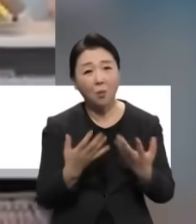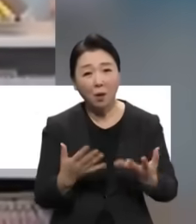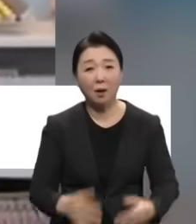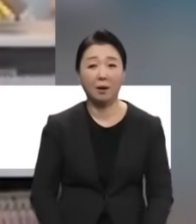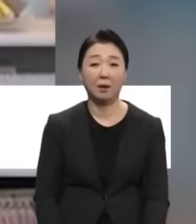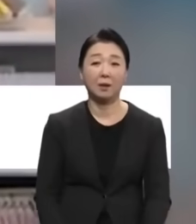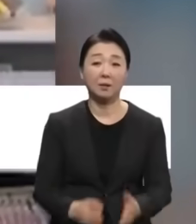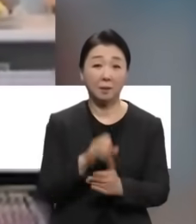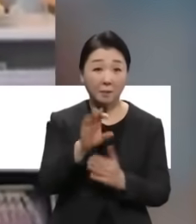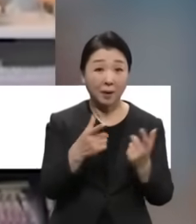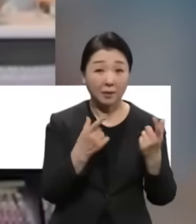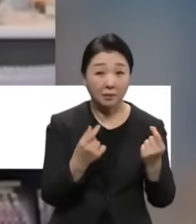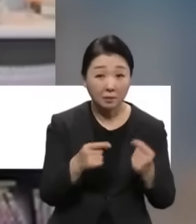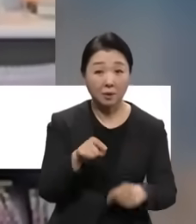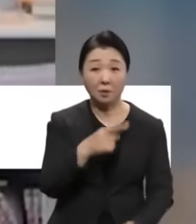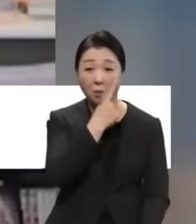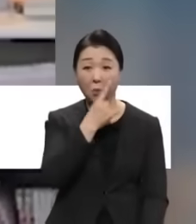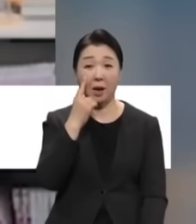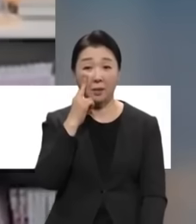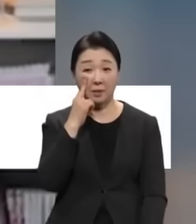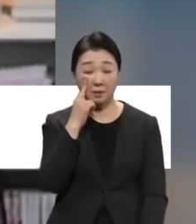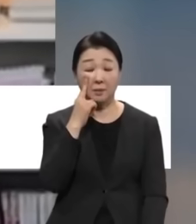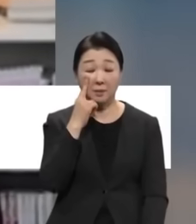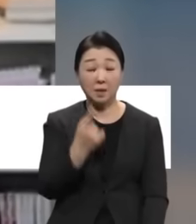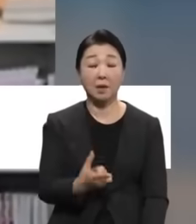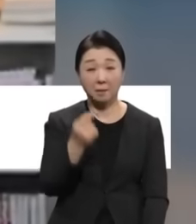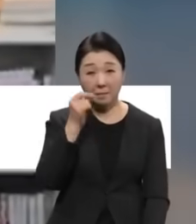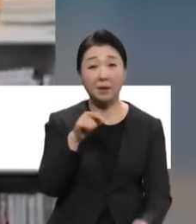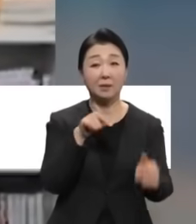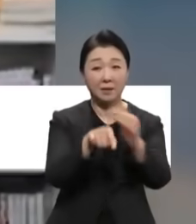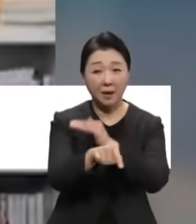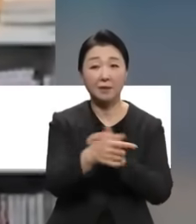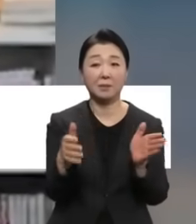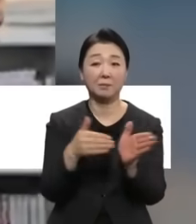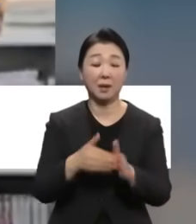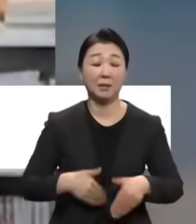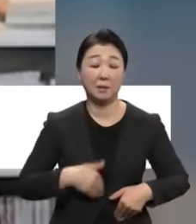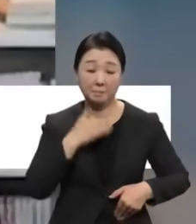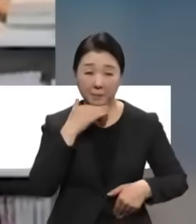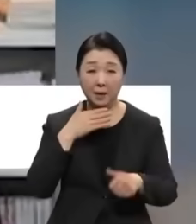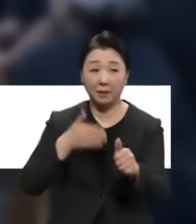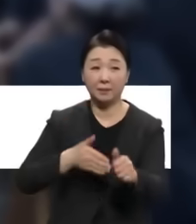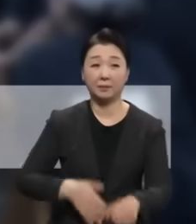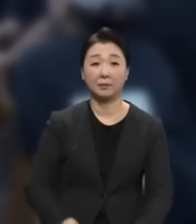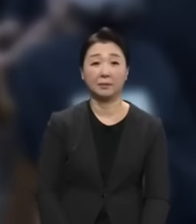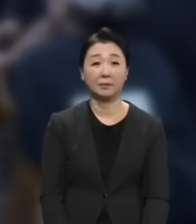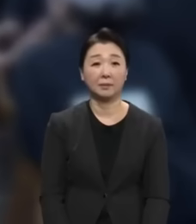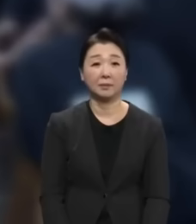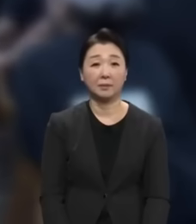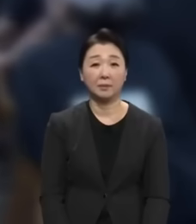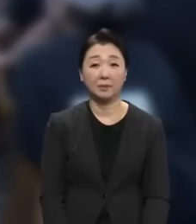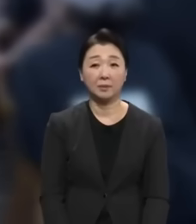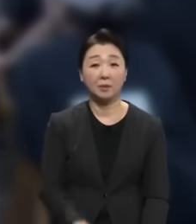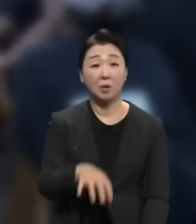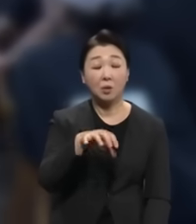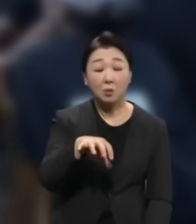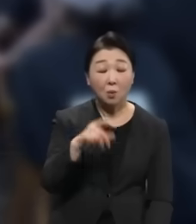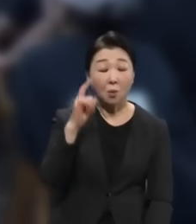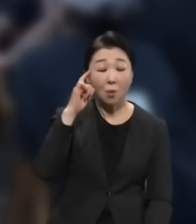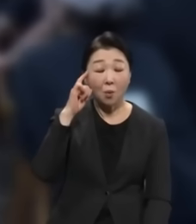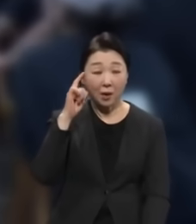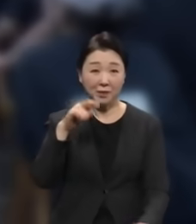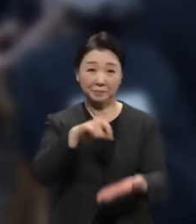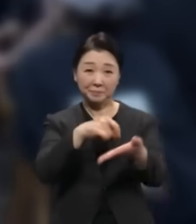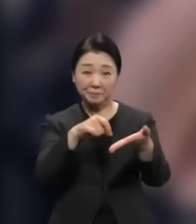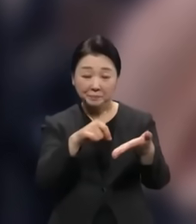그래서 아까 말씀드린 것처럼 이거를 지금 확인해 줄 수 있는 사람을 빨리 좀 찾아서 정리하겠습니다. 잠시만 기다려 주십시오. 현장에선 수기로 신분을